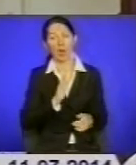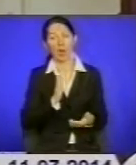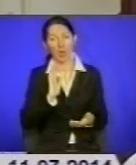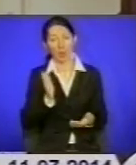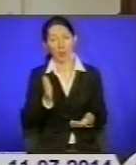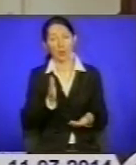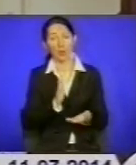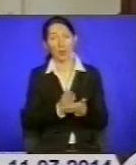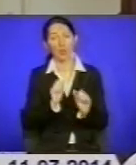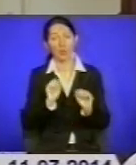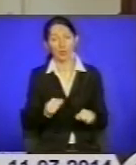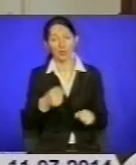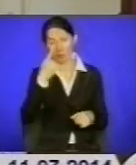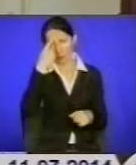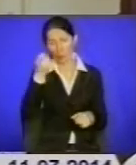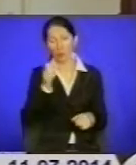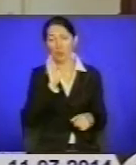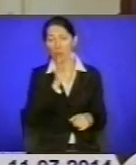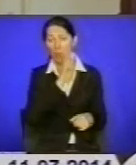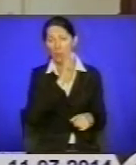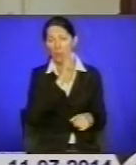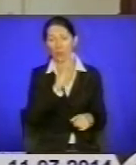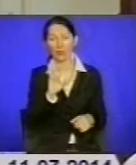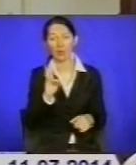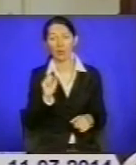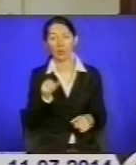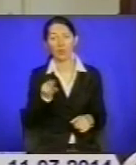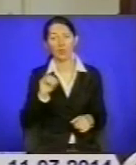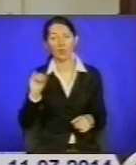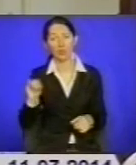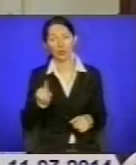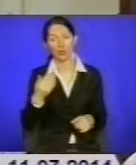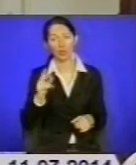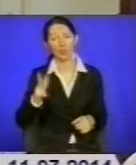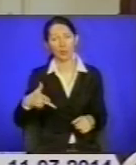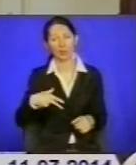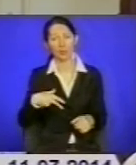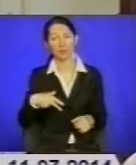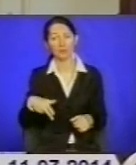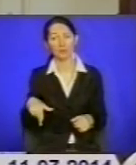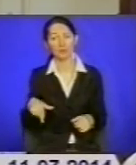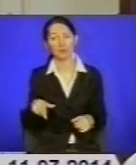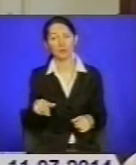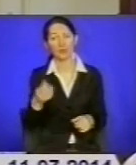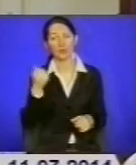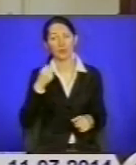можливість повідомити мамі Надії, що за її донькою,